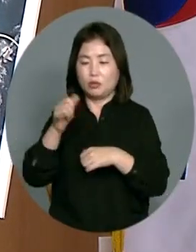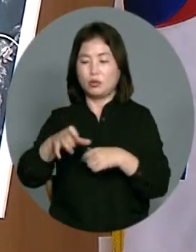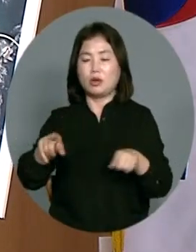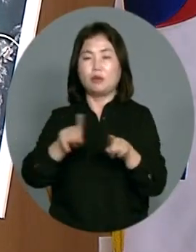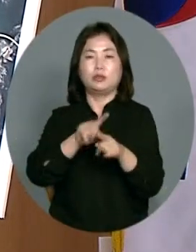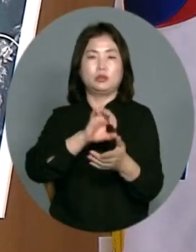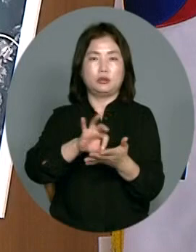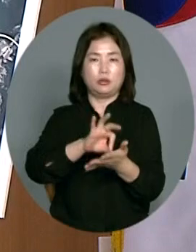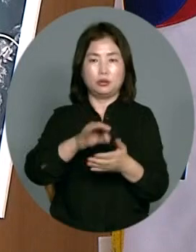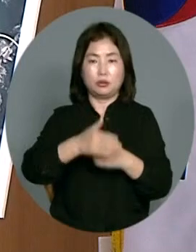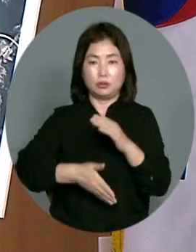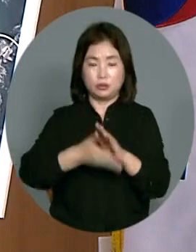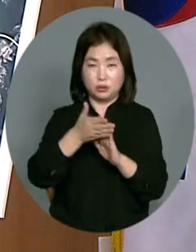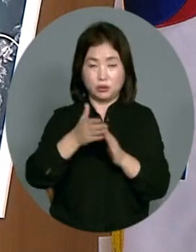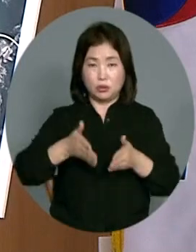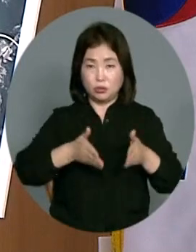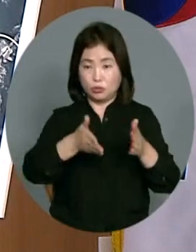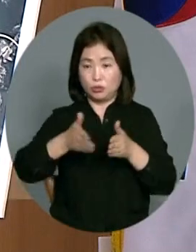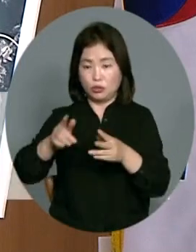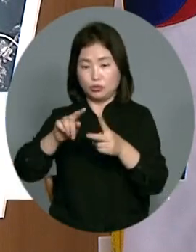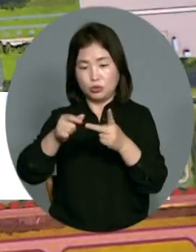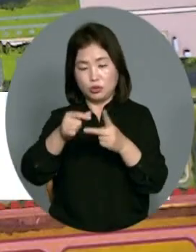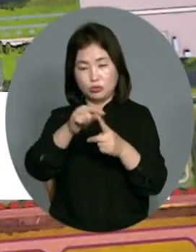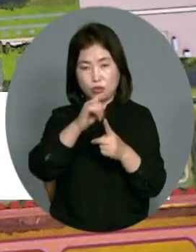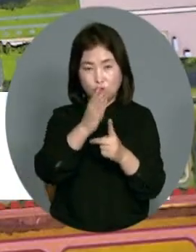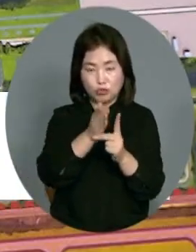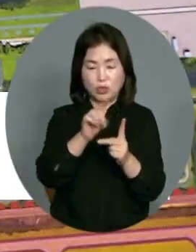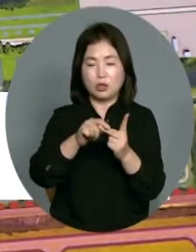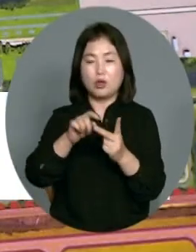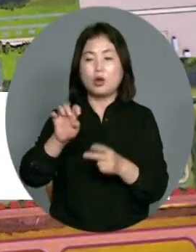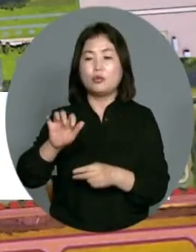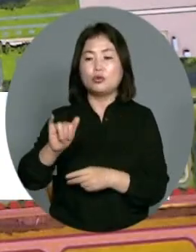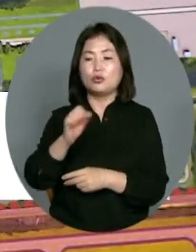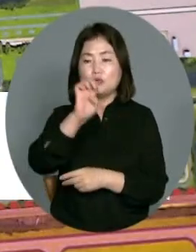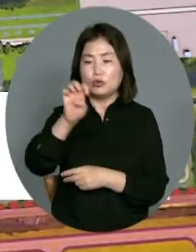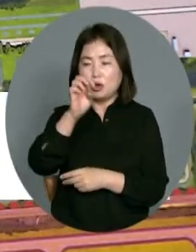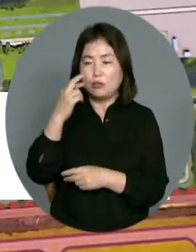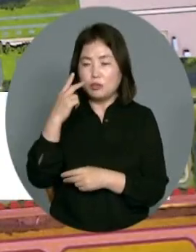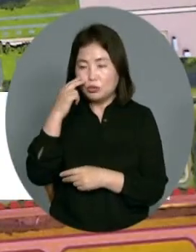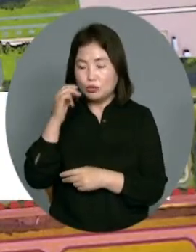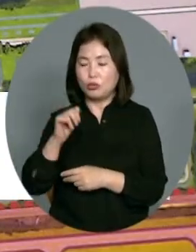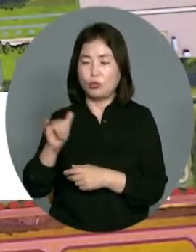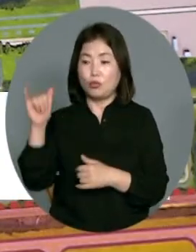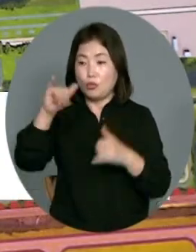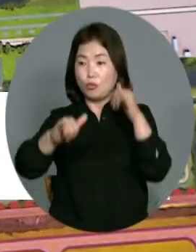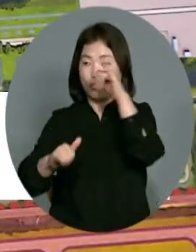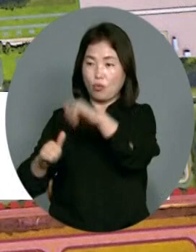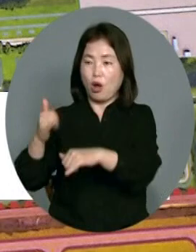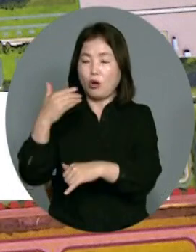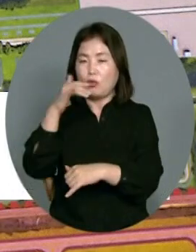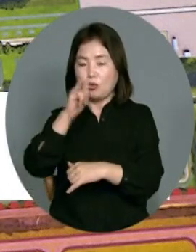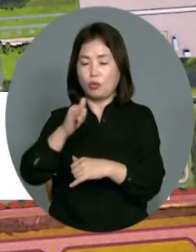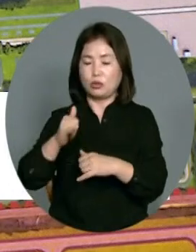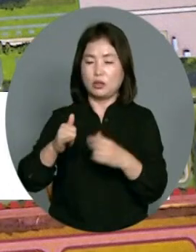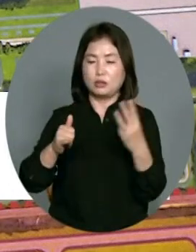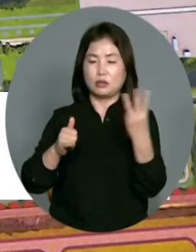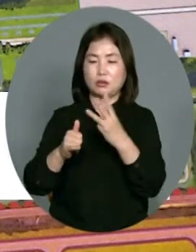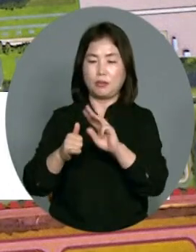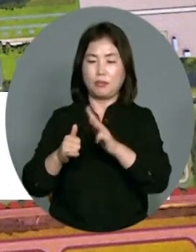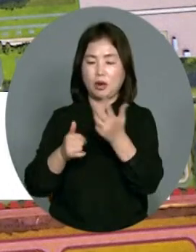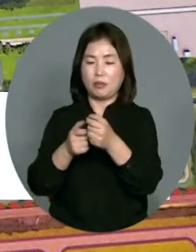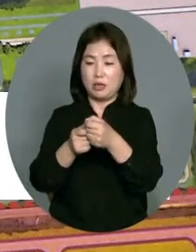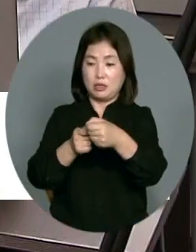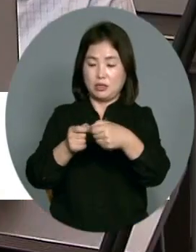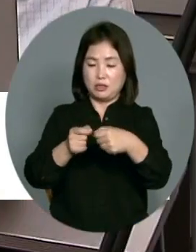씁니다. 대구시는 활주로 두 개 중 한 개는 유럽과 미주 노선 같은 대형 항공기가 뜰 수 있게 3,800m